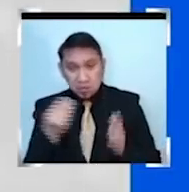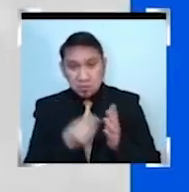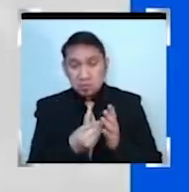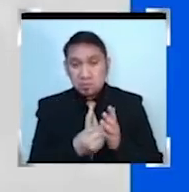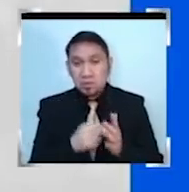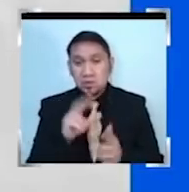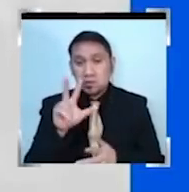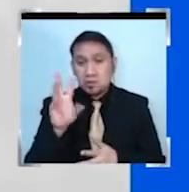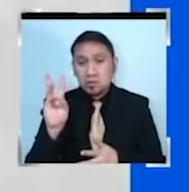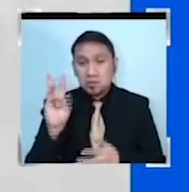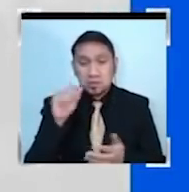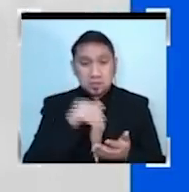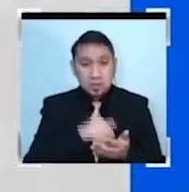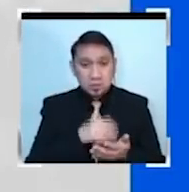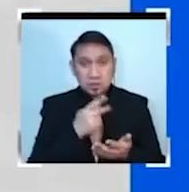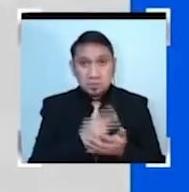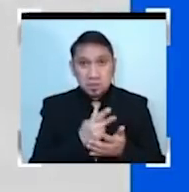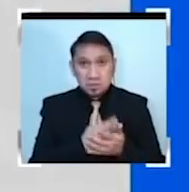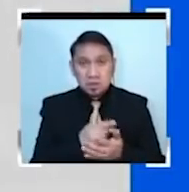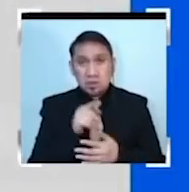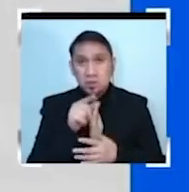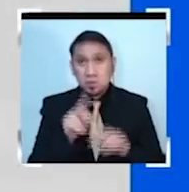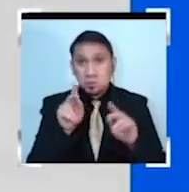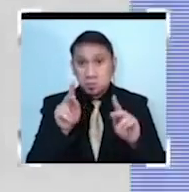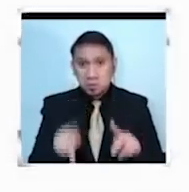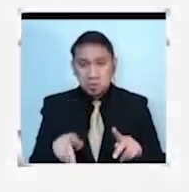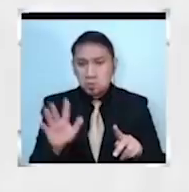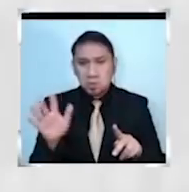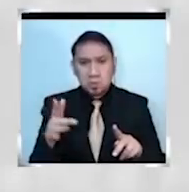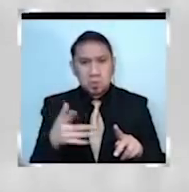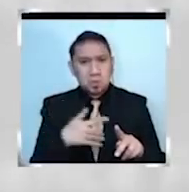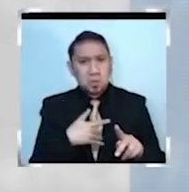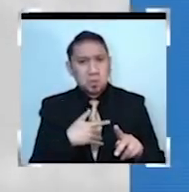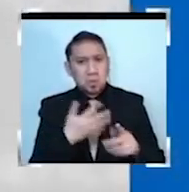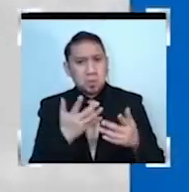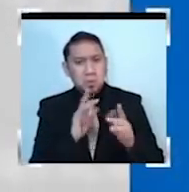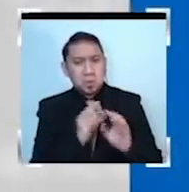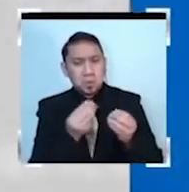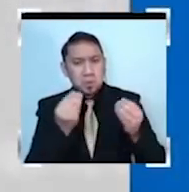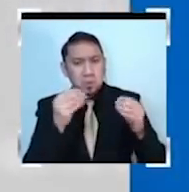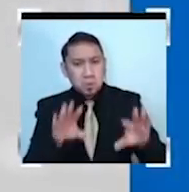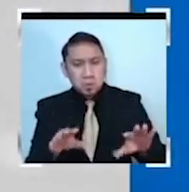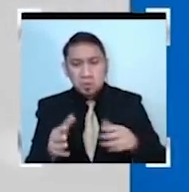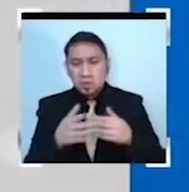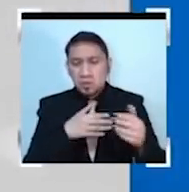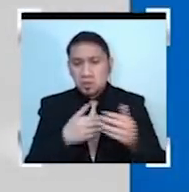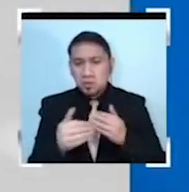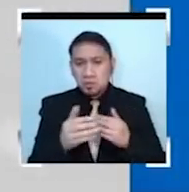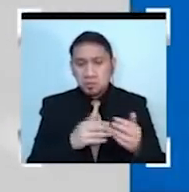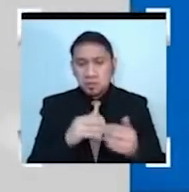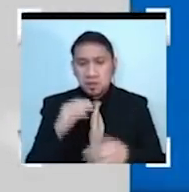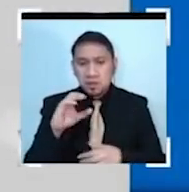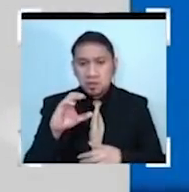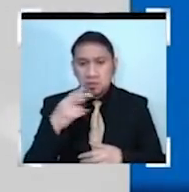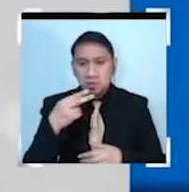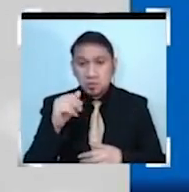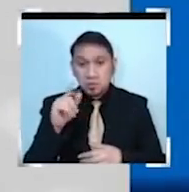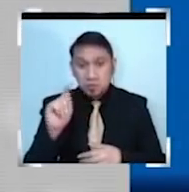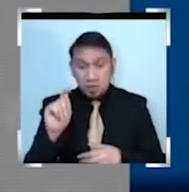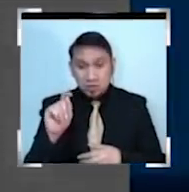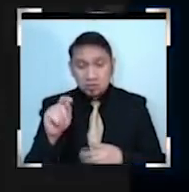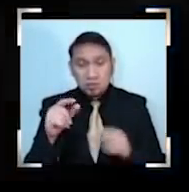pesos, hindi na nagparamdam ang pinagpadalhan nila ng pera, maging sa chat group na binuo nila kasama ang iba